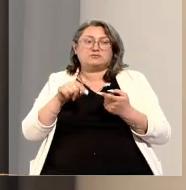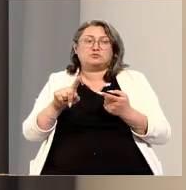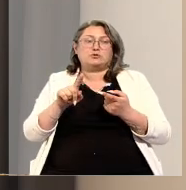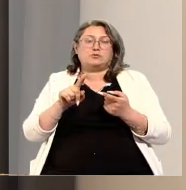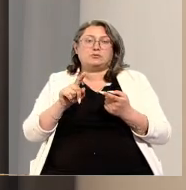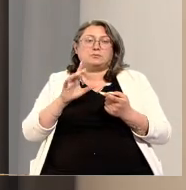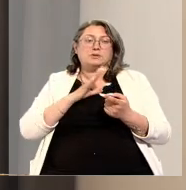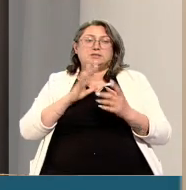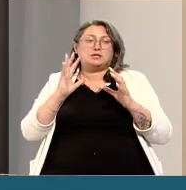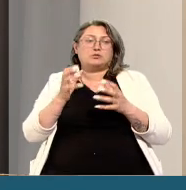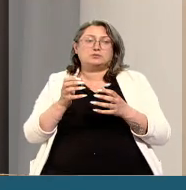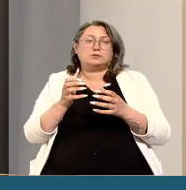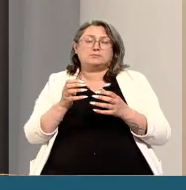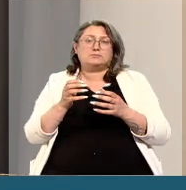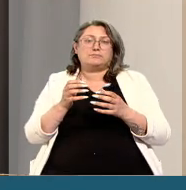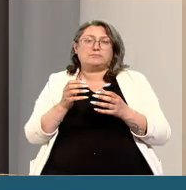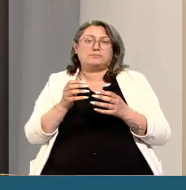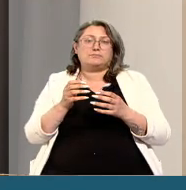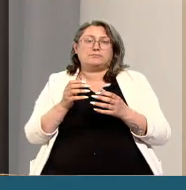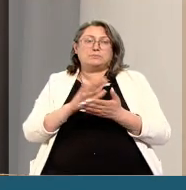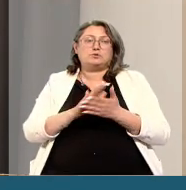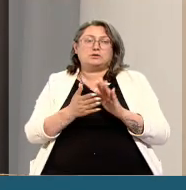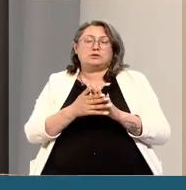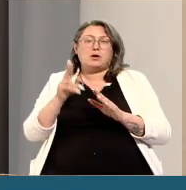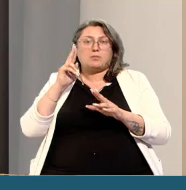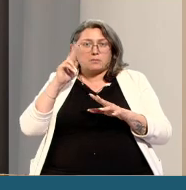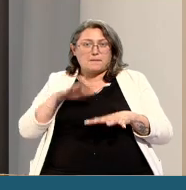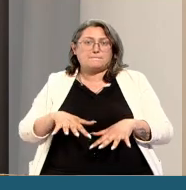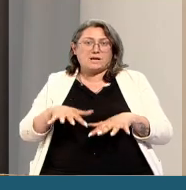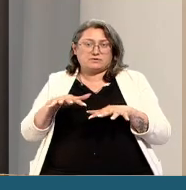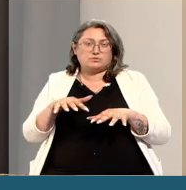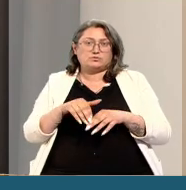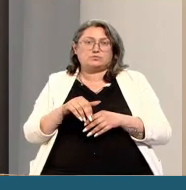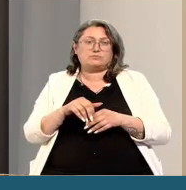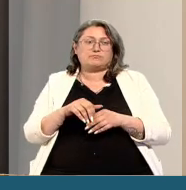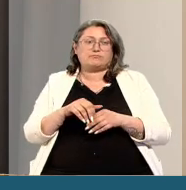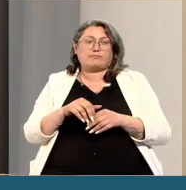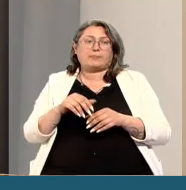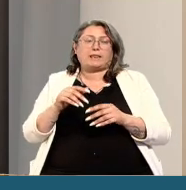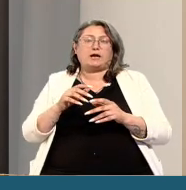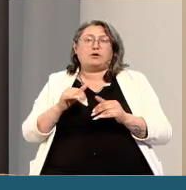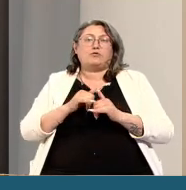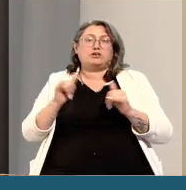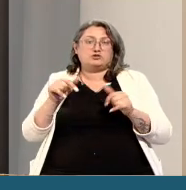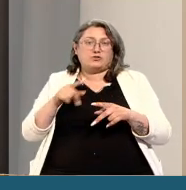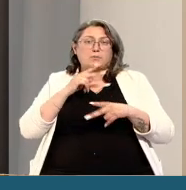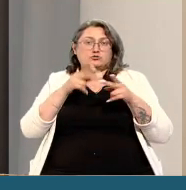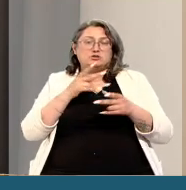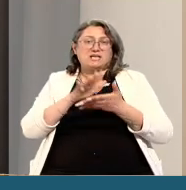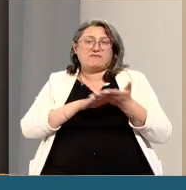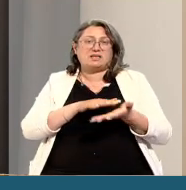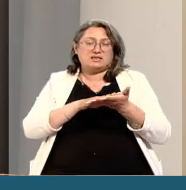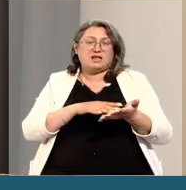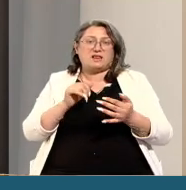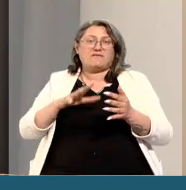нас были серьезные ситуации по паводку. То есть рост обращений связан с тем, что люди подавали